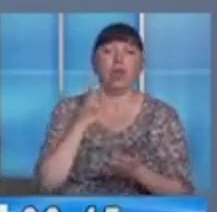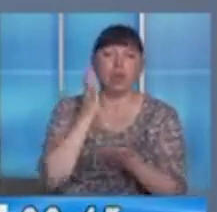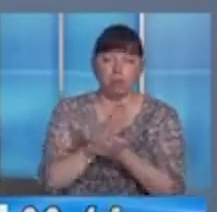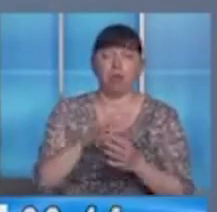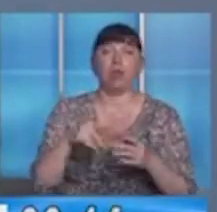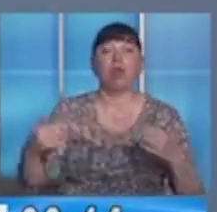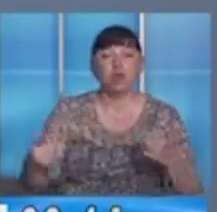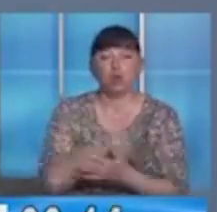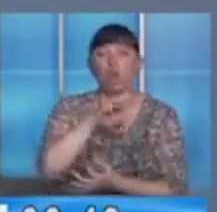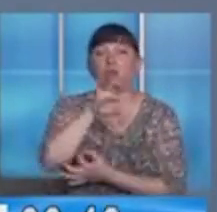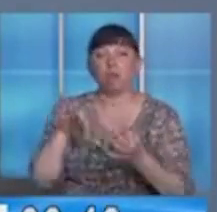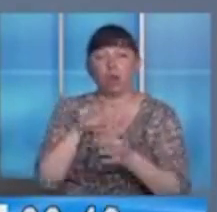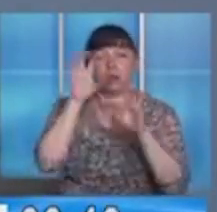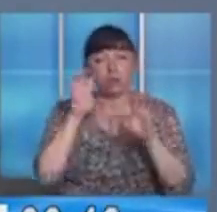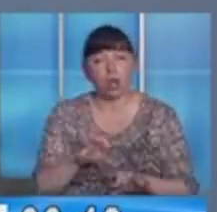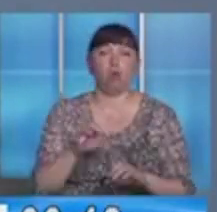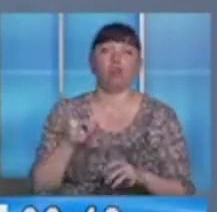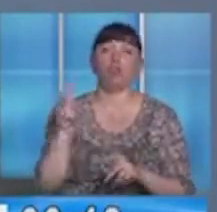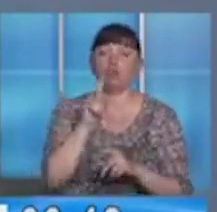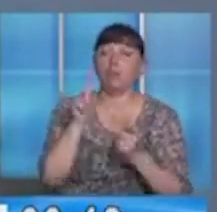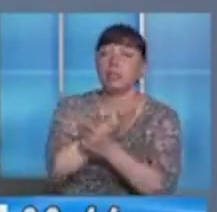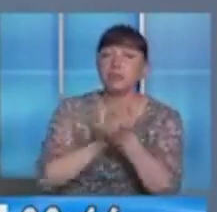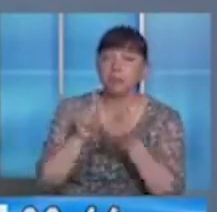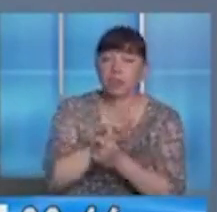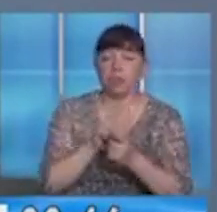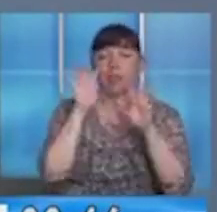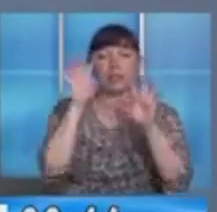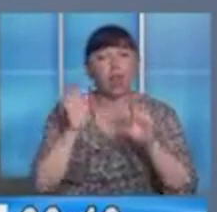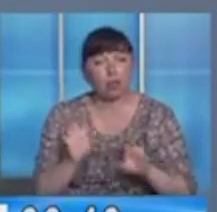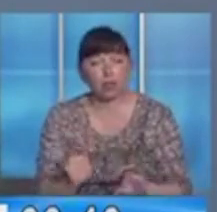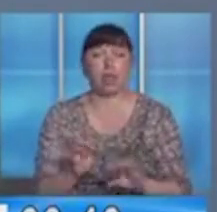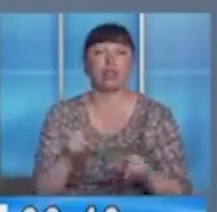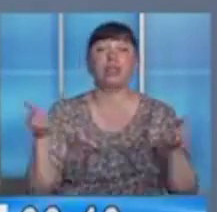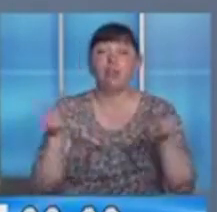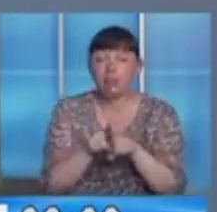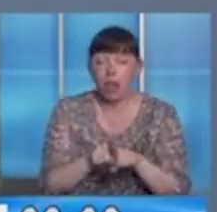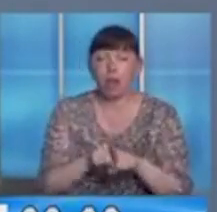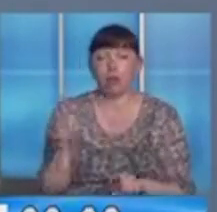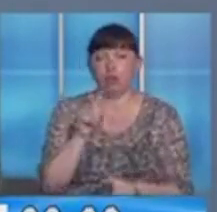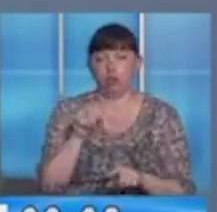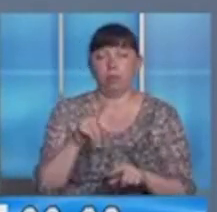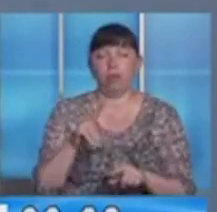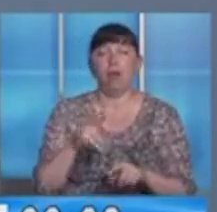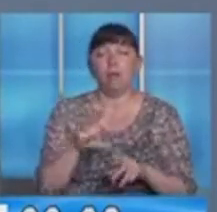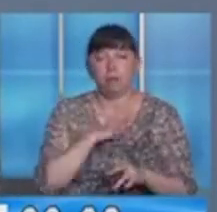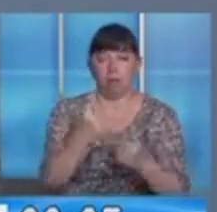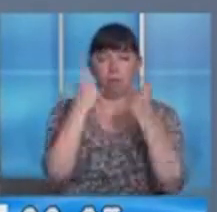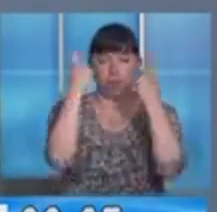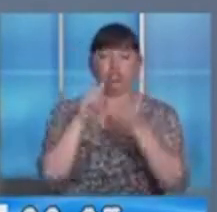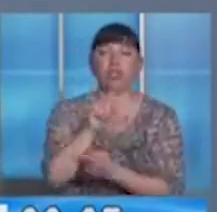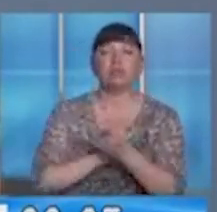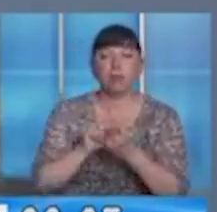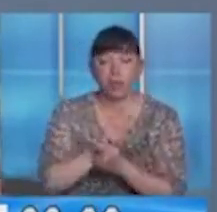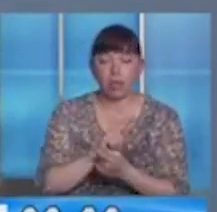de lege concrete pentru a modifica cadrul legal, astfel ca să facem marea schimbare. Oameni